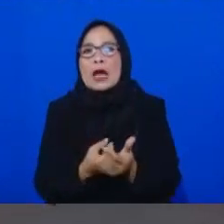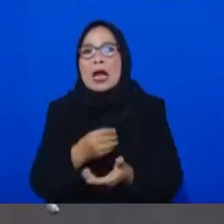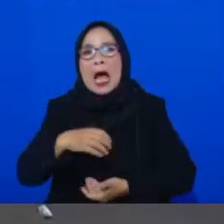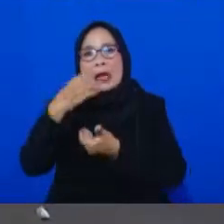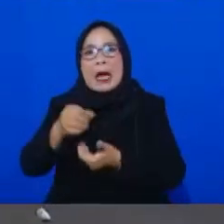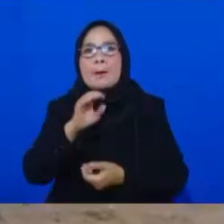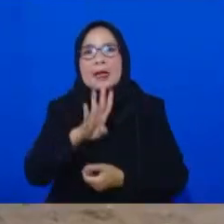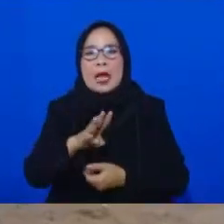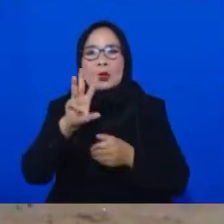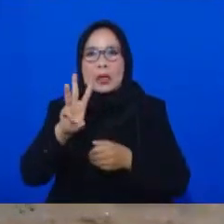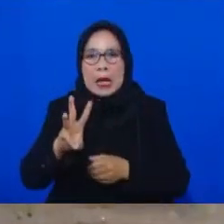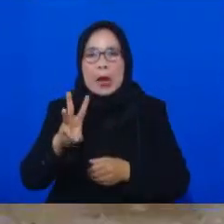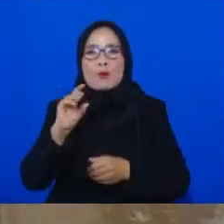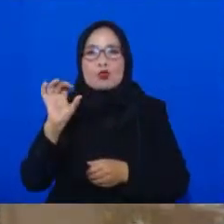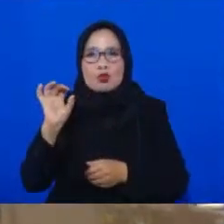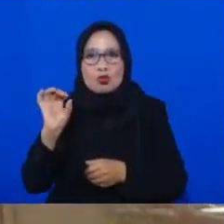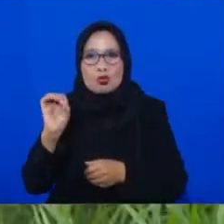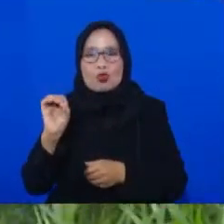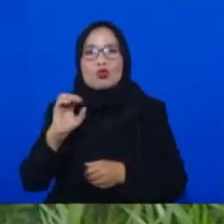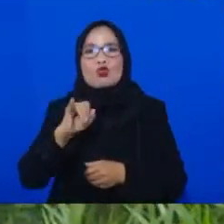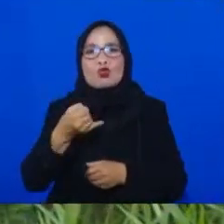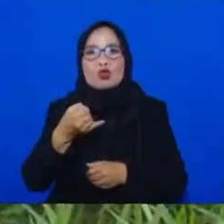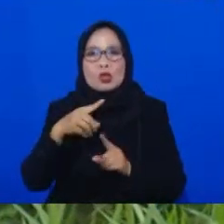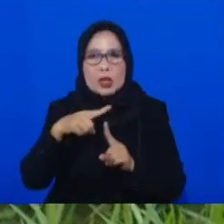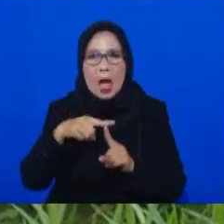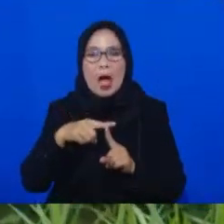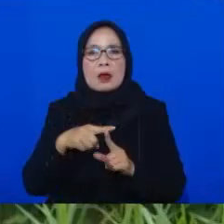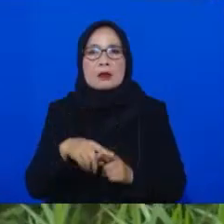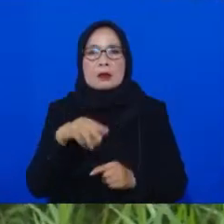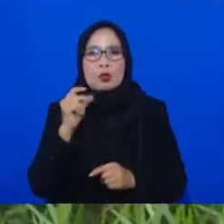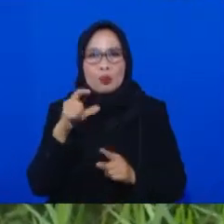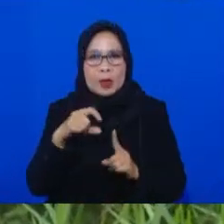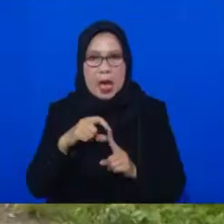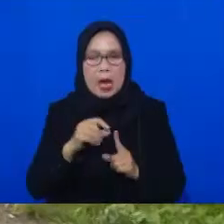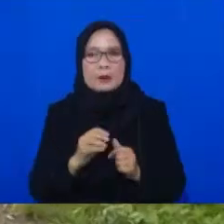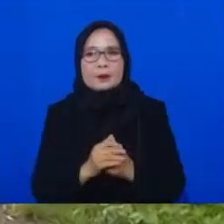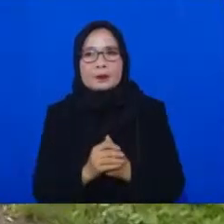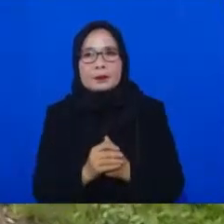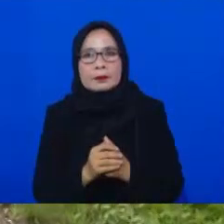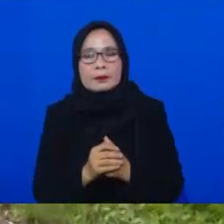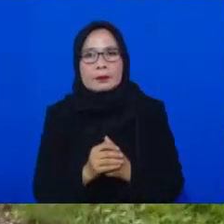467 juta rupiah. Tim Liputan, CNN Indonesia.